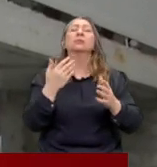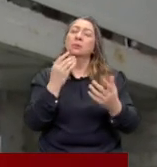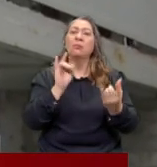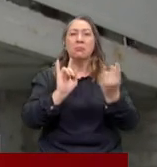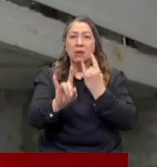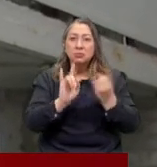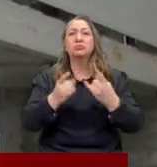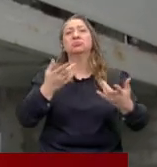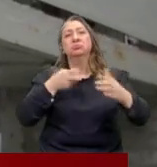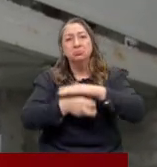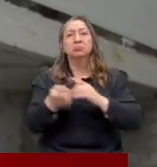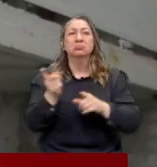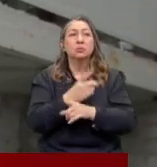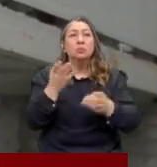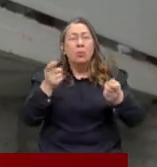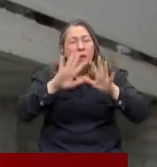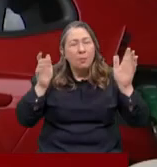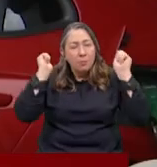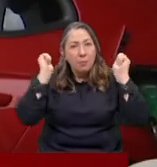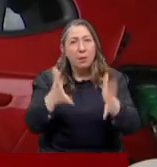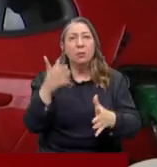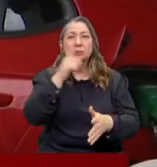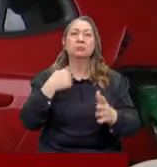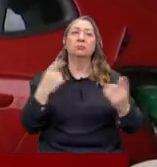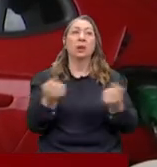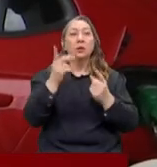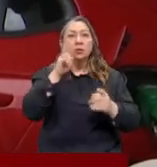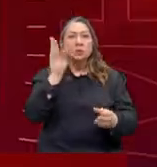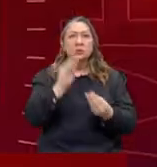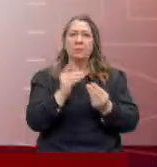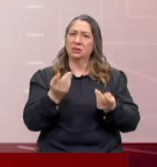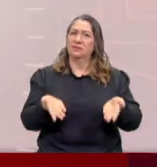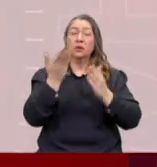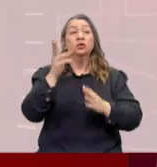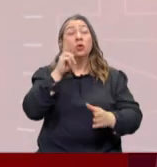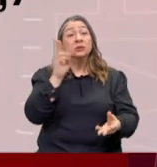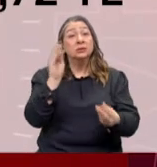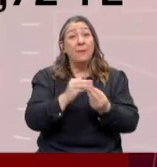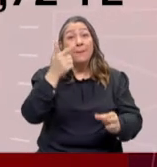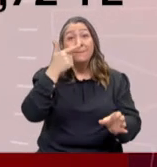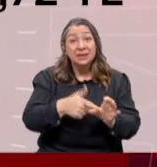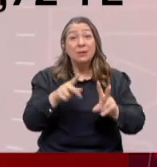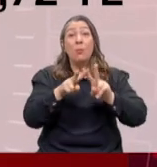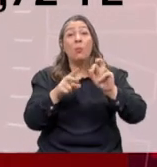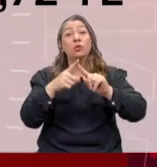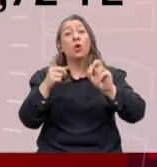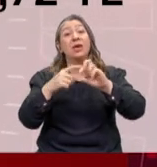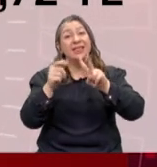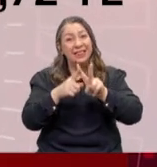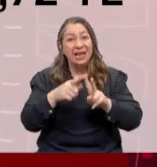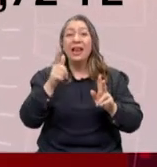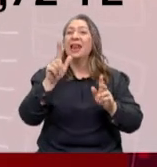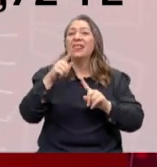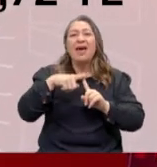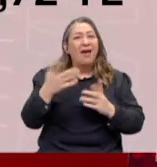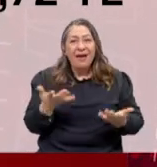taşımayı tercih ediyor çünkü acayip her gün zam geldiği için. En son gelen zamlar biraz fazla oldu. Son zamla benzinin de motorinin de litresi